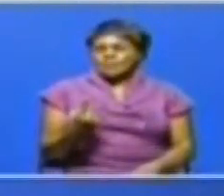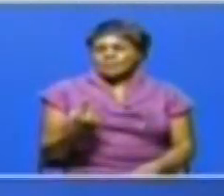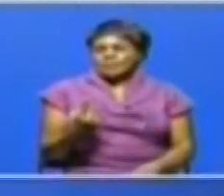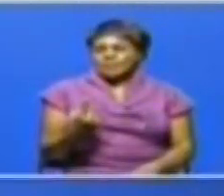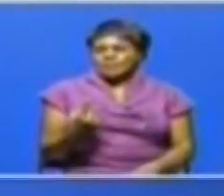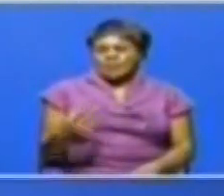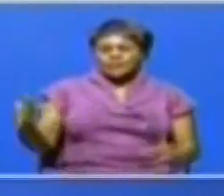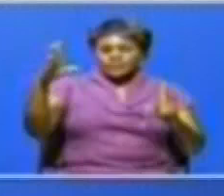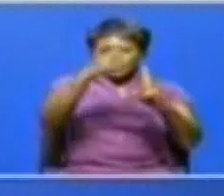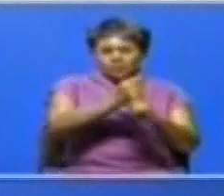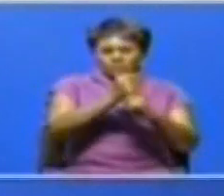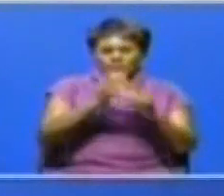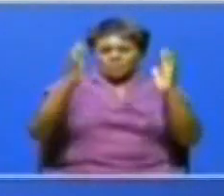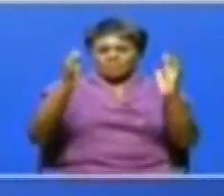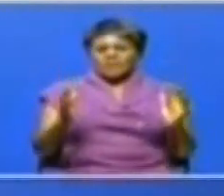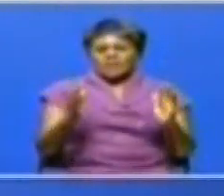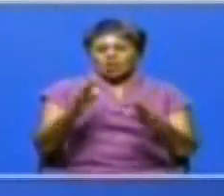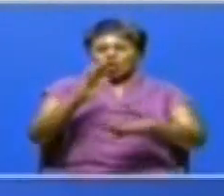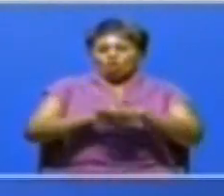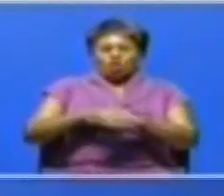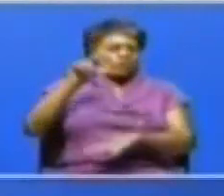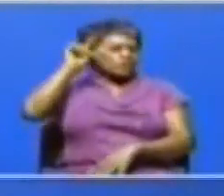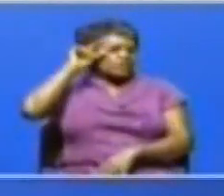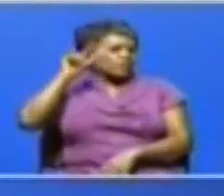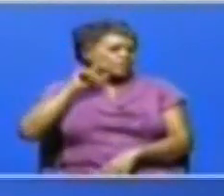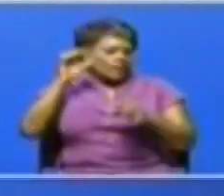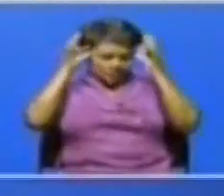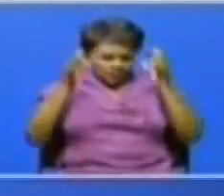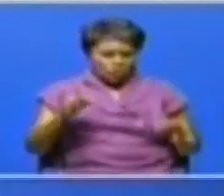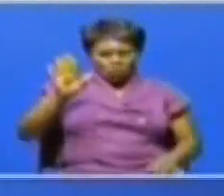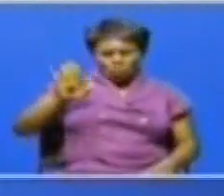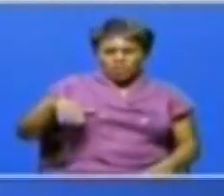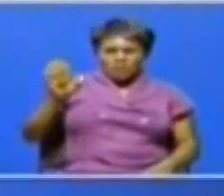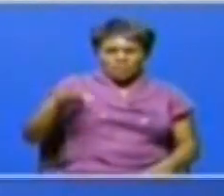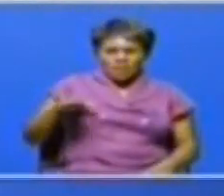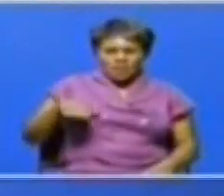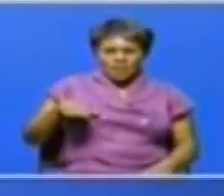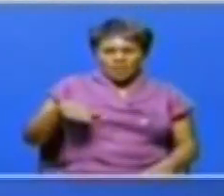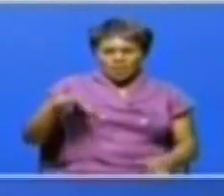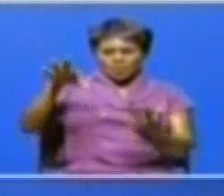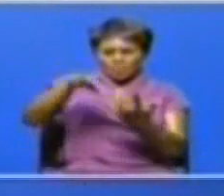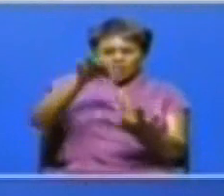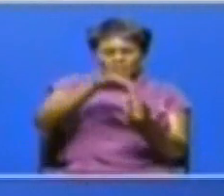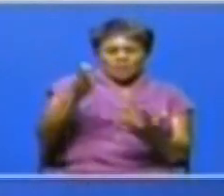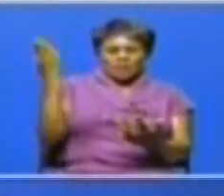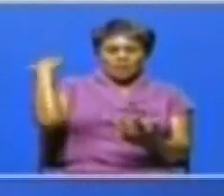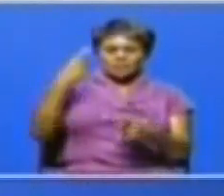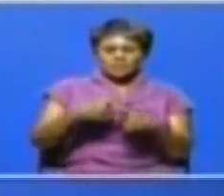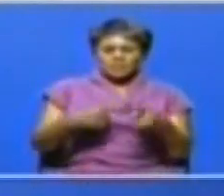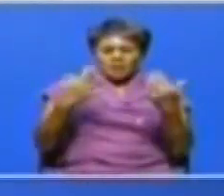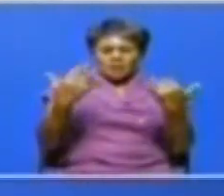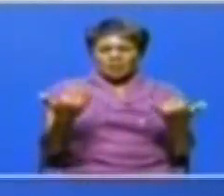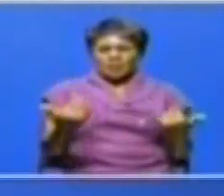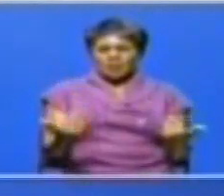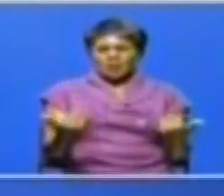tumechukua hatua kubwa kwa mambo ya gender, kwamba kina mama ambao walikuwa nominated mwaka mwingine sasa